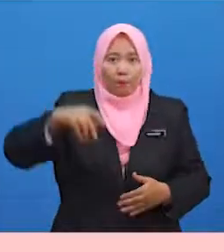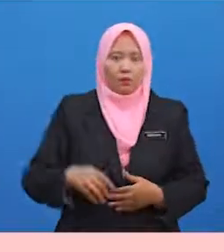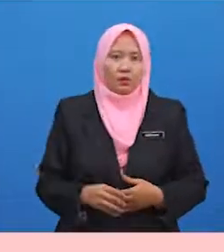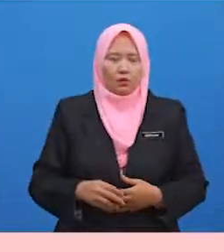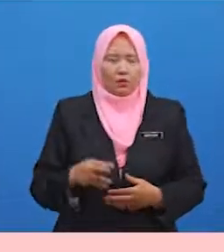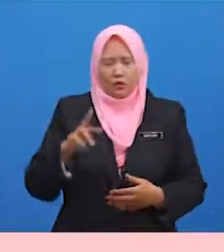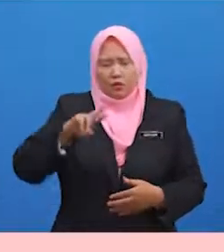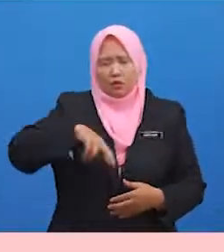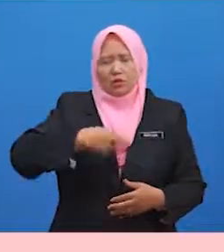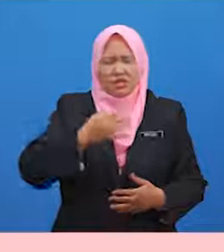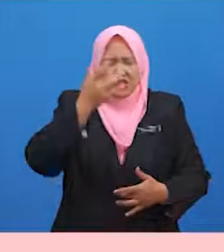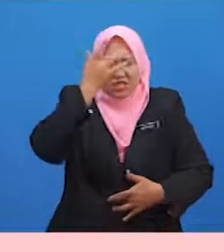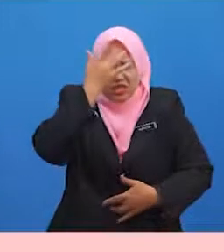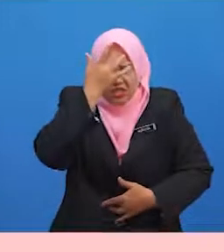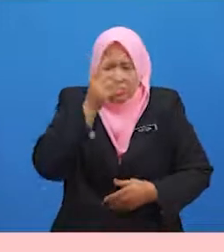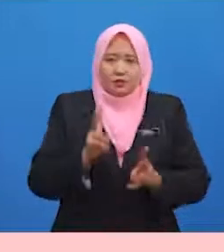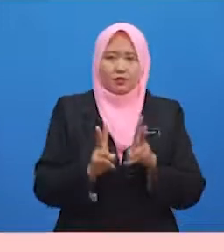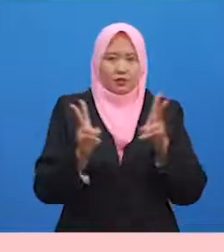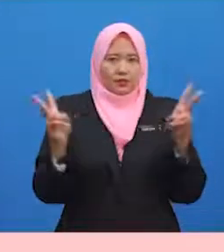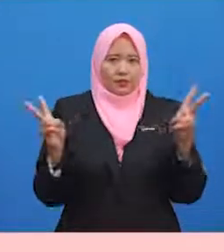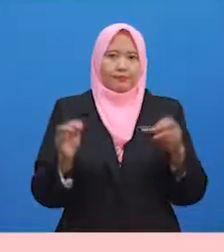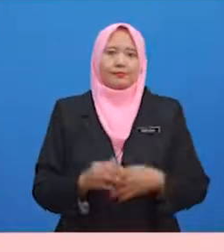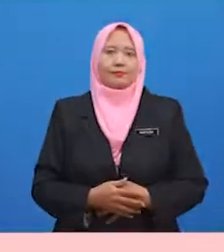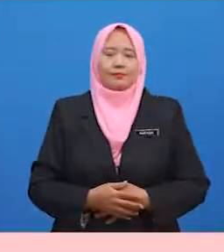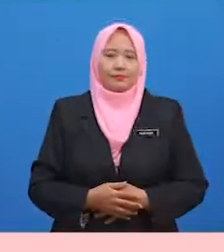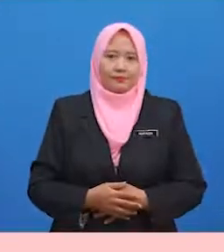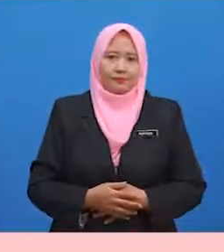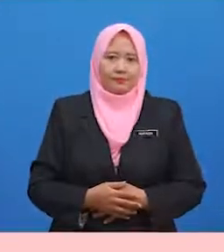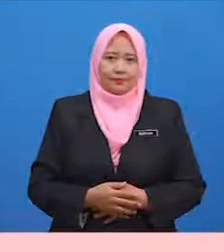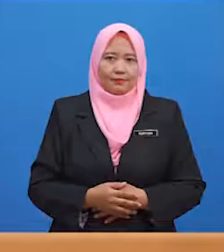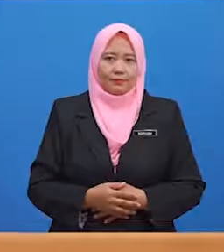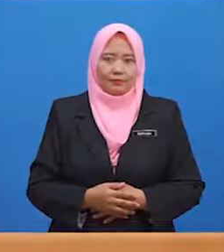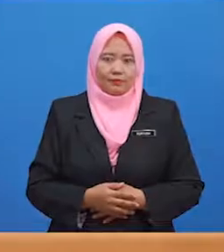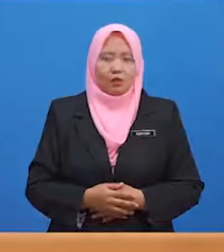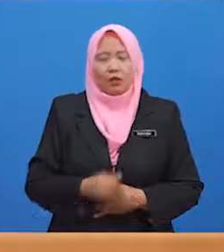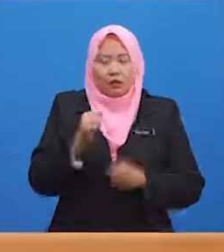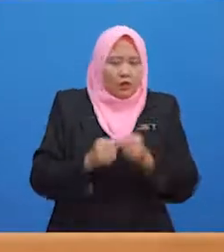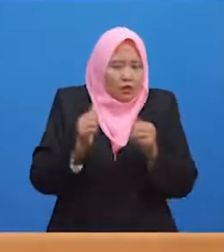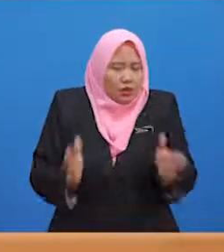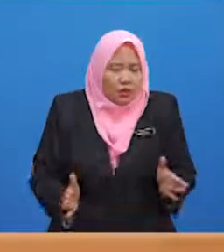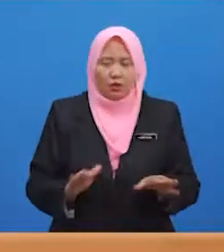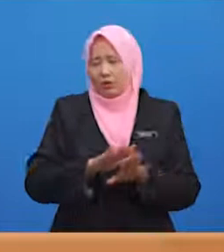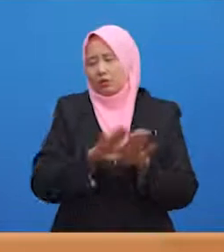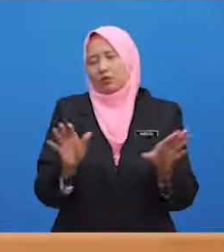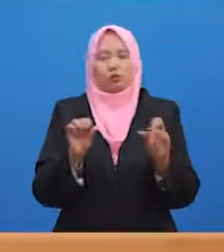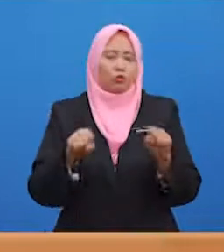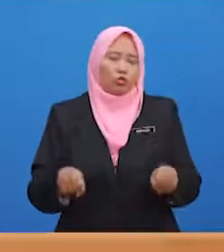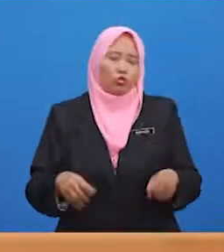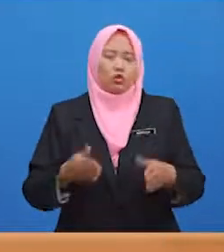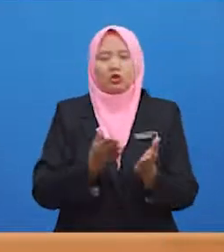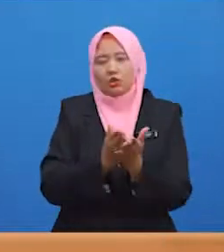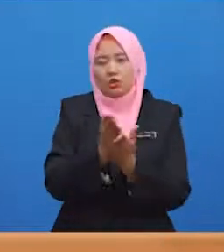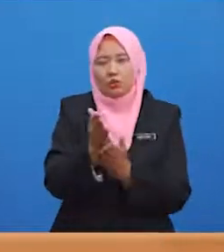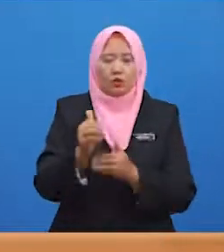sangat. atlet tidak akan berupaya meneruskan